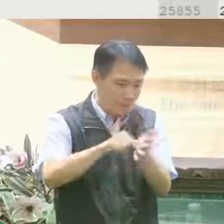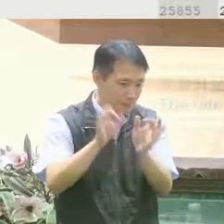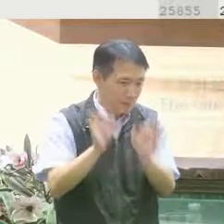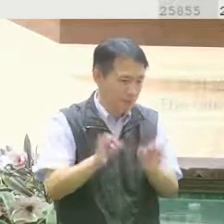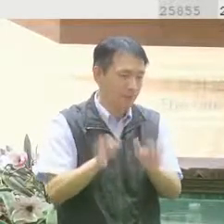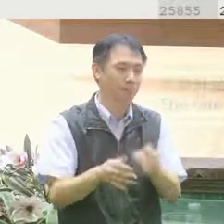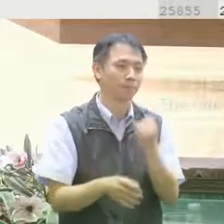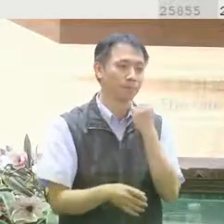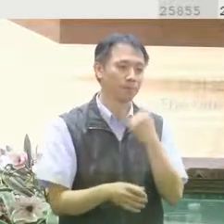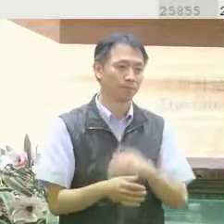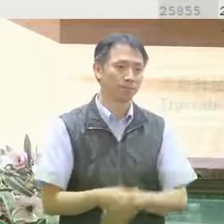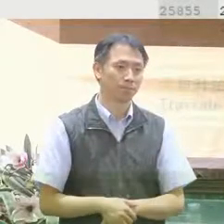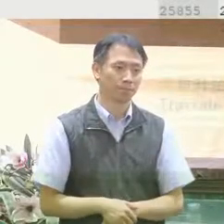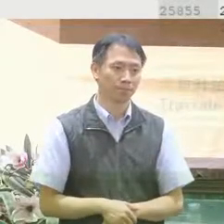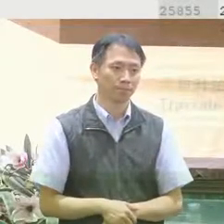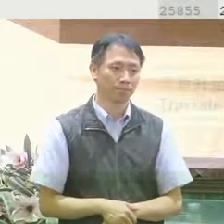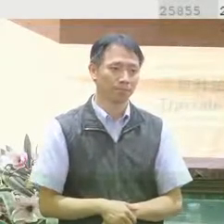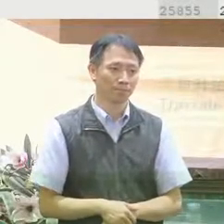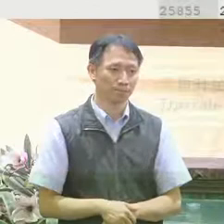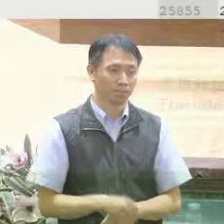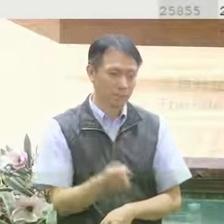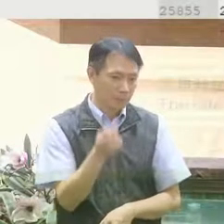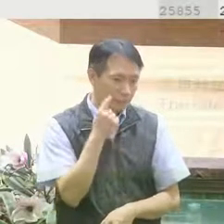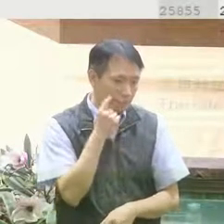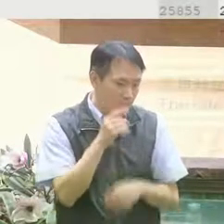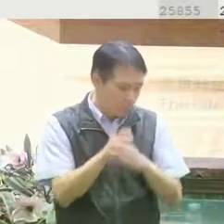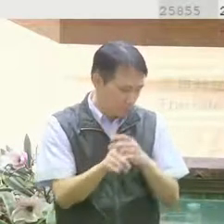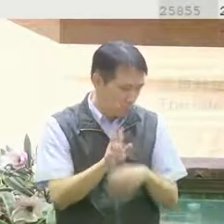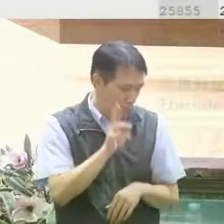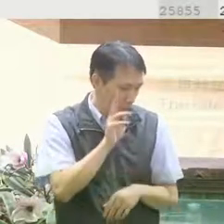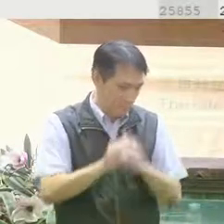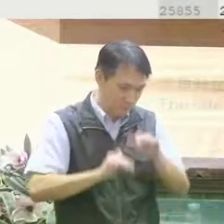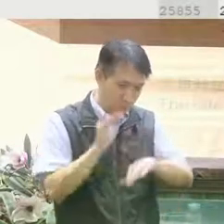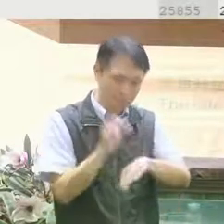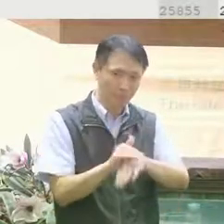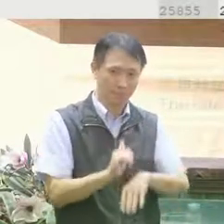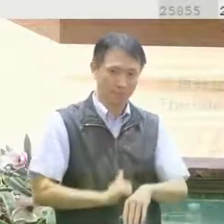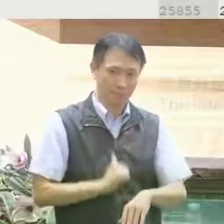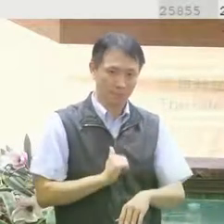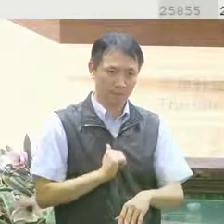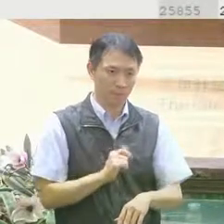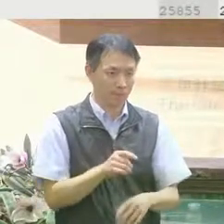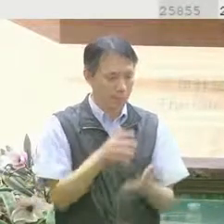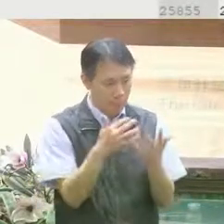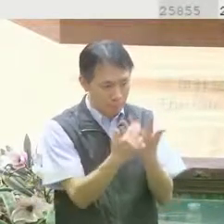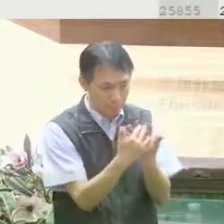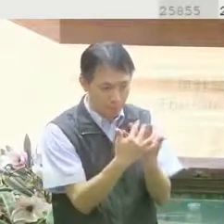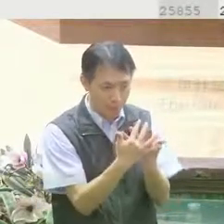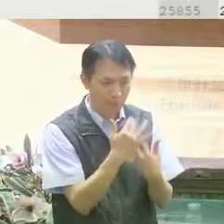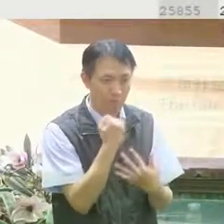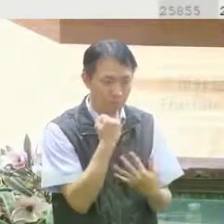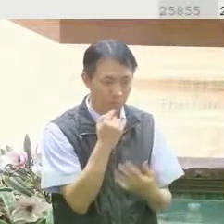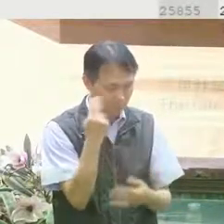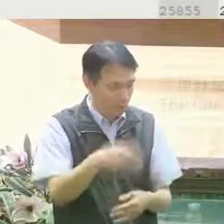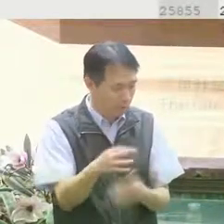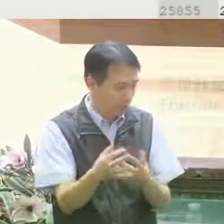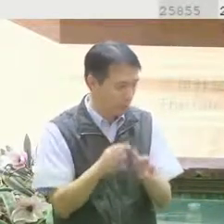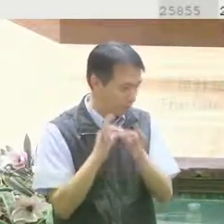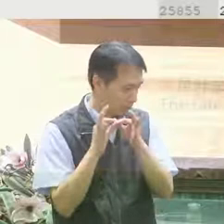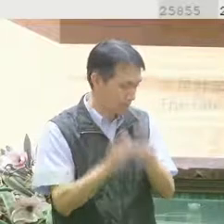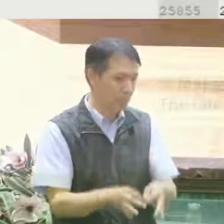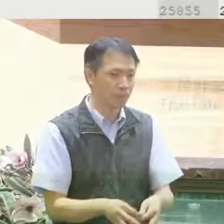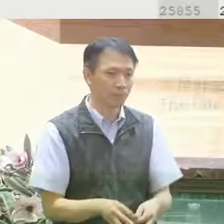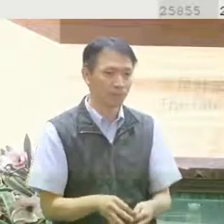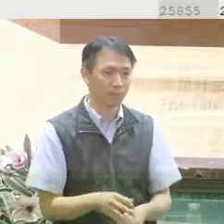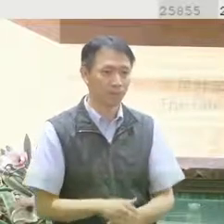的。我相信假的成功状态令攻击者以为同一个方法继续有效，攻击